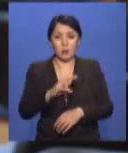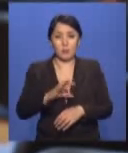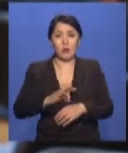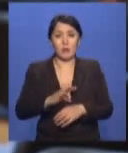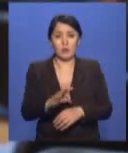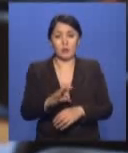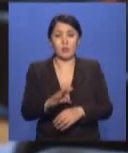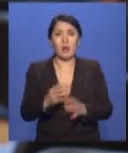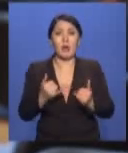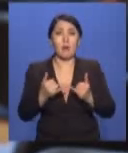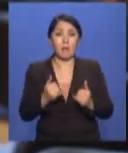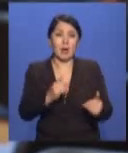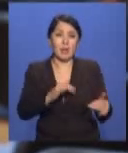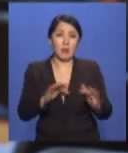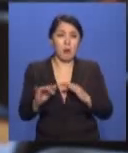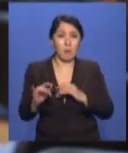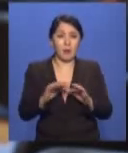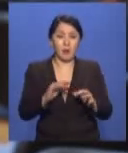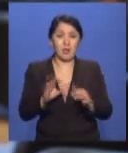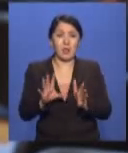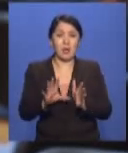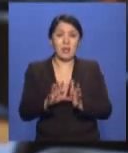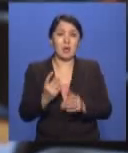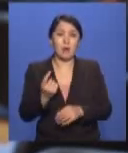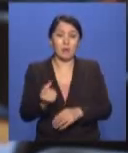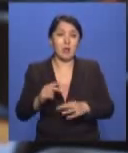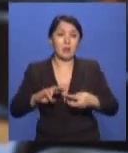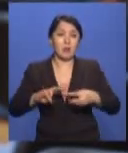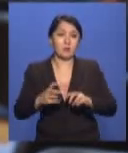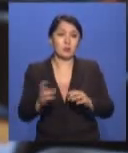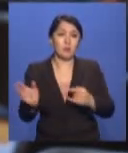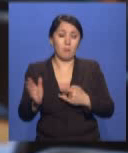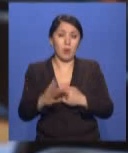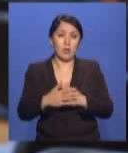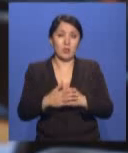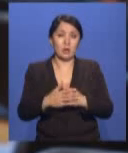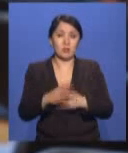жүріп жатыр. Бүгінгі шарада айтқанымдай энергия тапшылығы мәселесін жоюымыз